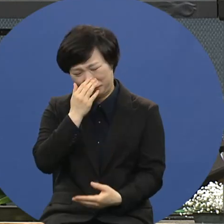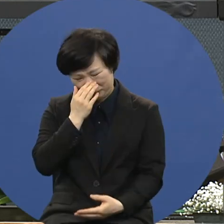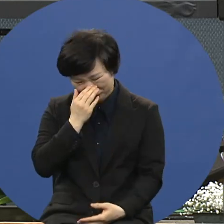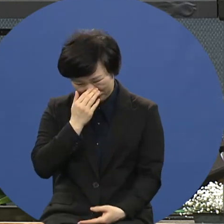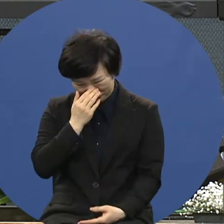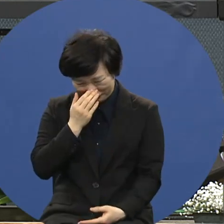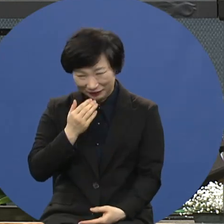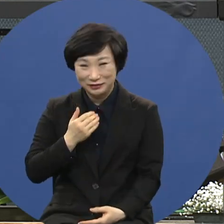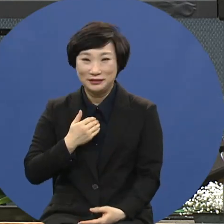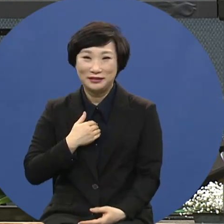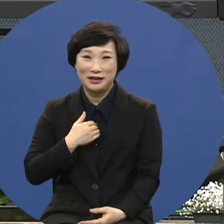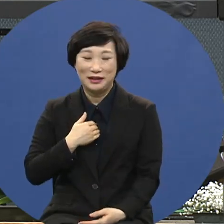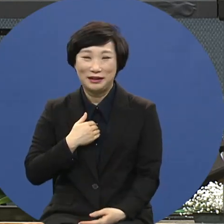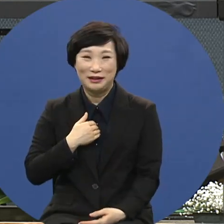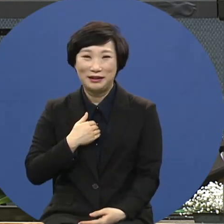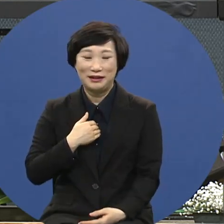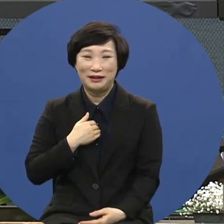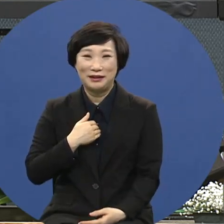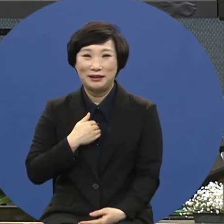그저